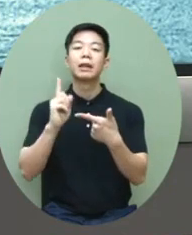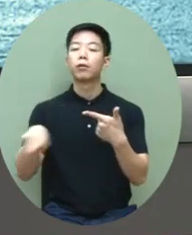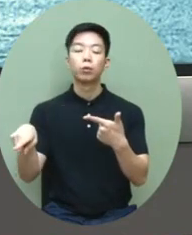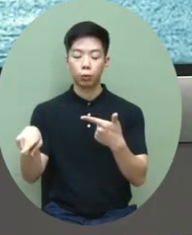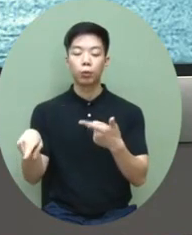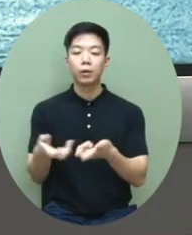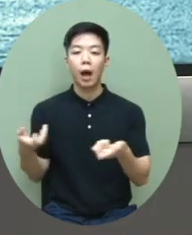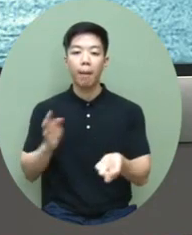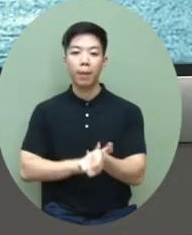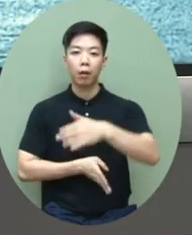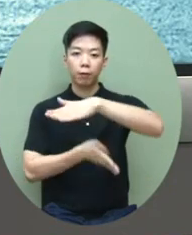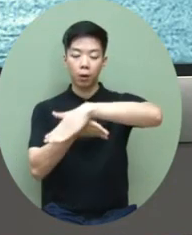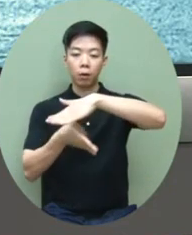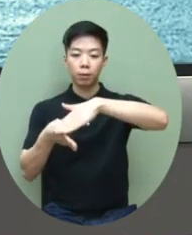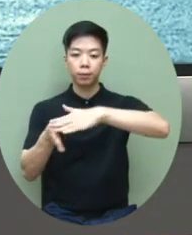病房，